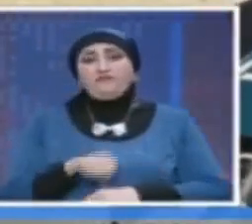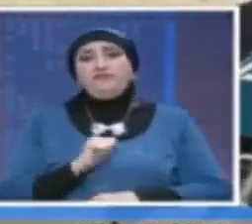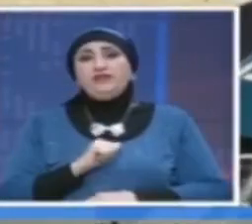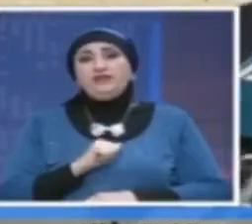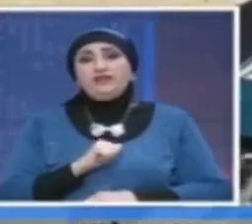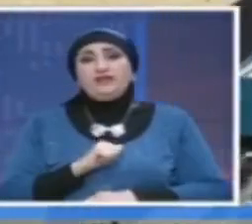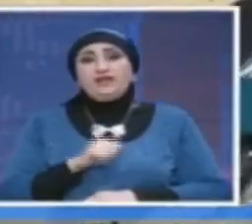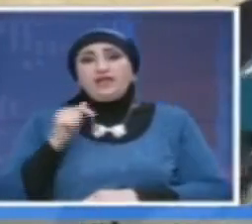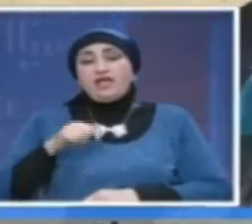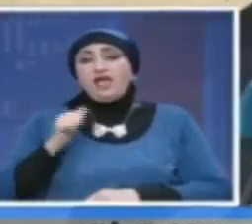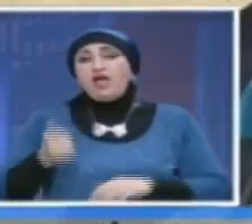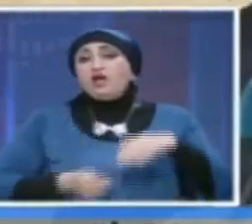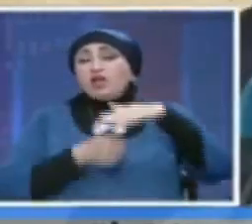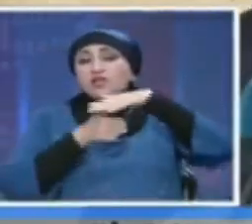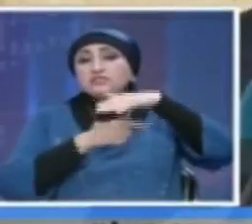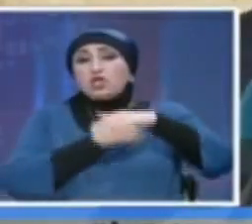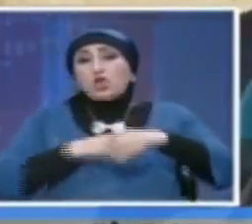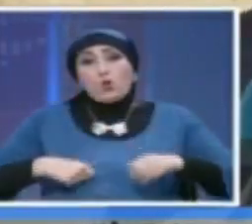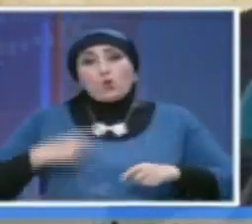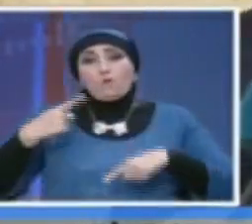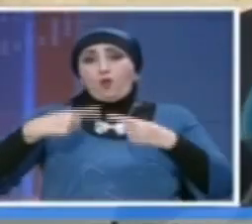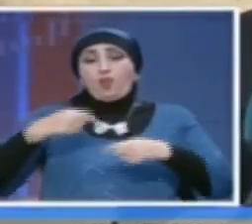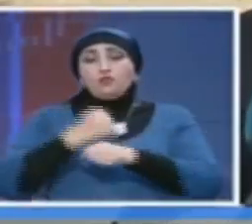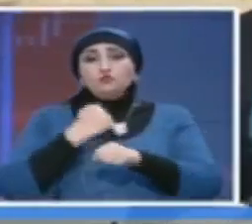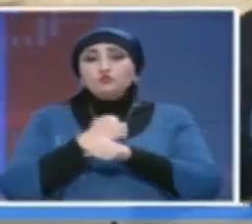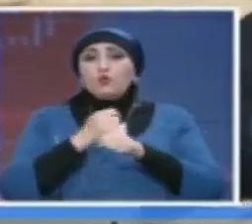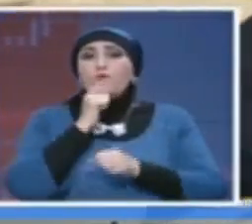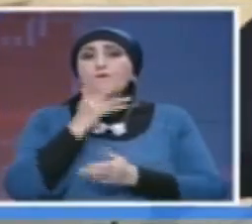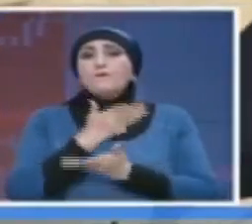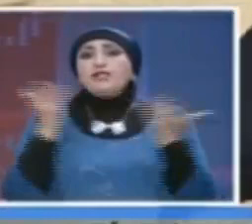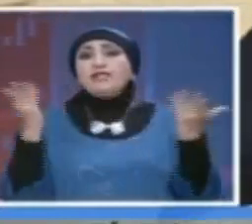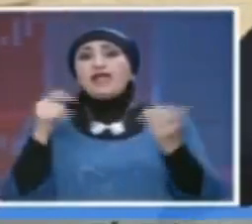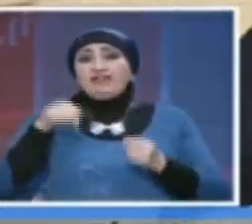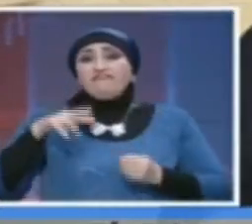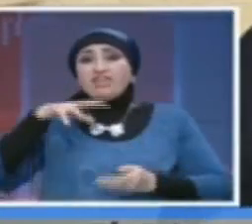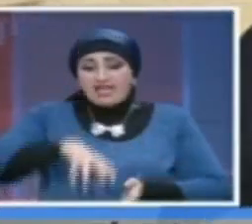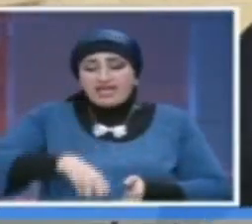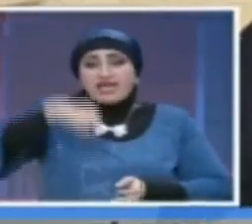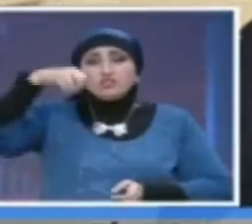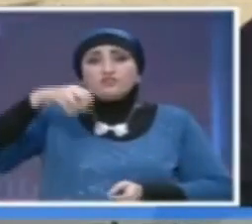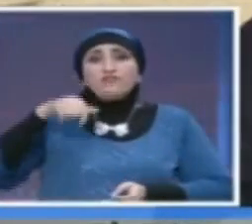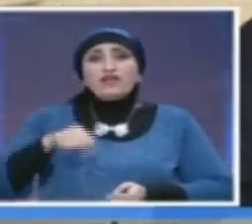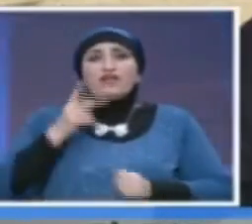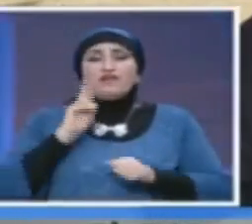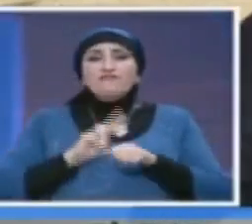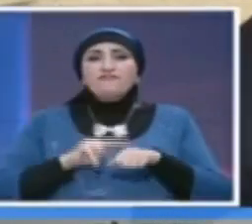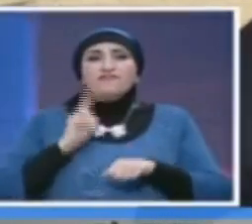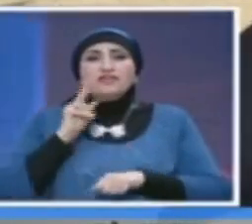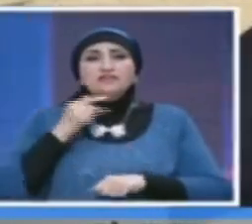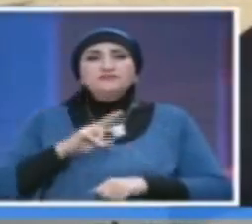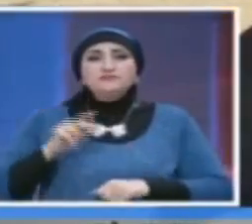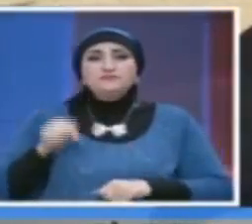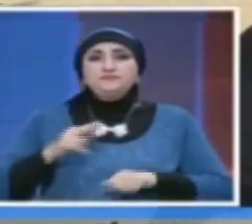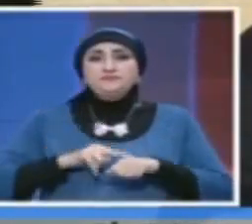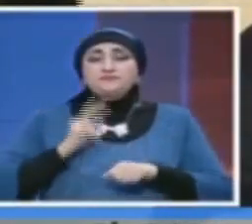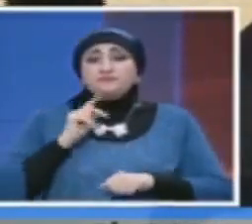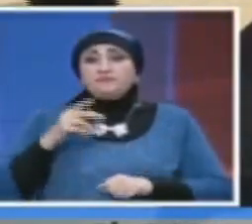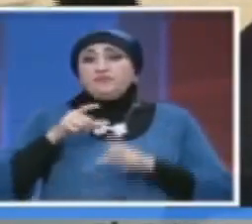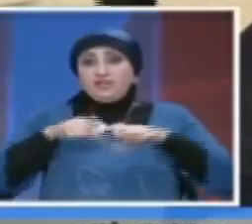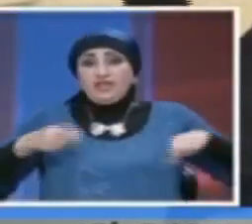دولة رئيس مجلس الوزراء لما نزل، فاحنا كملنا الشغل والنهارده بنعلن جزء كبير من الكشف. العمل لم ينتهي لان لسه الابار في توابيت